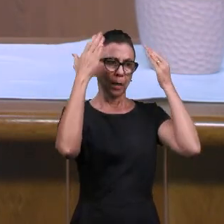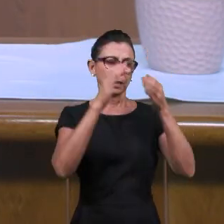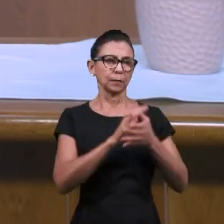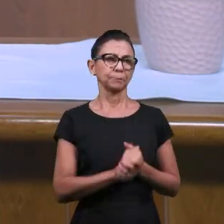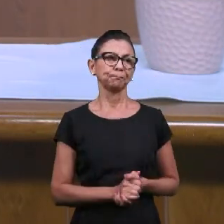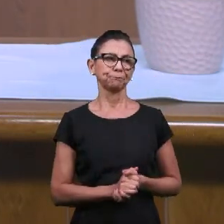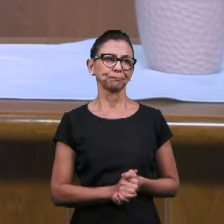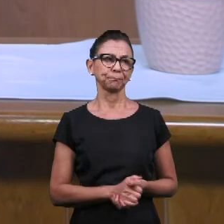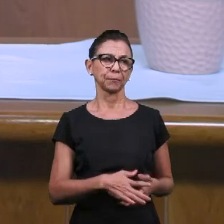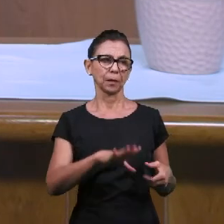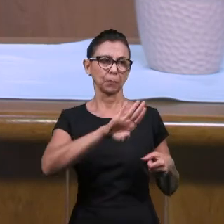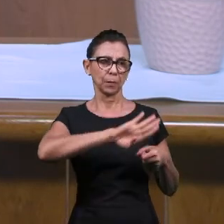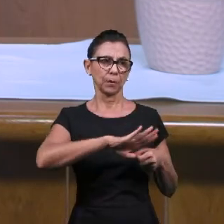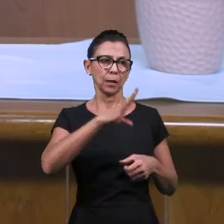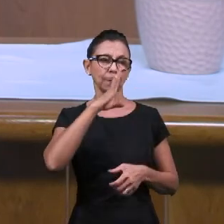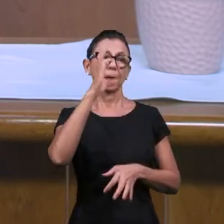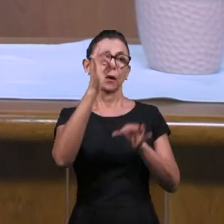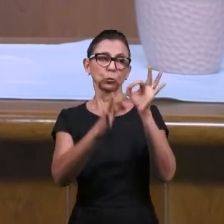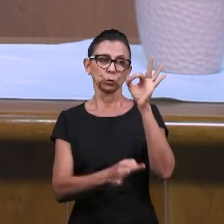он говорит царю,